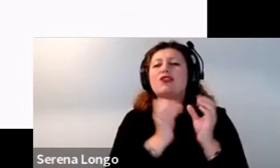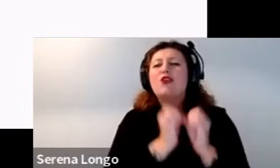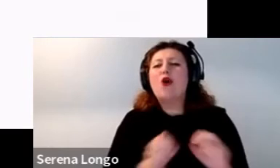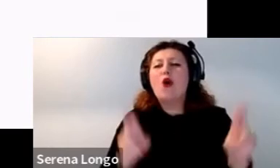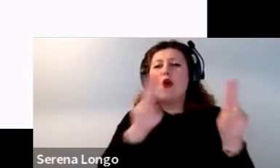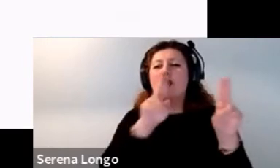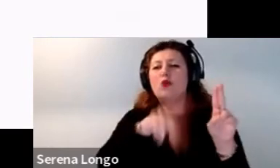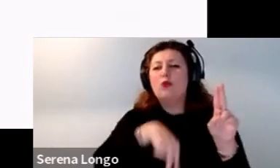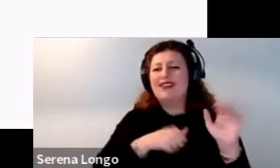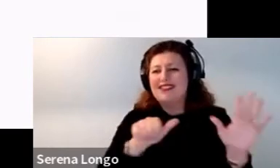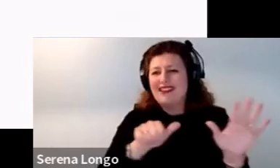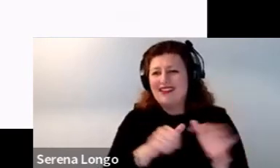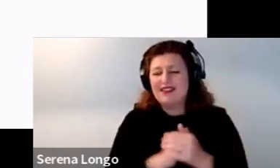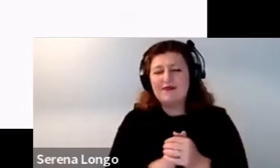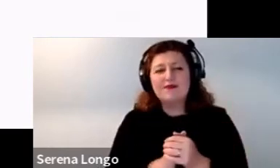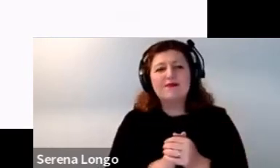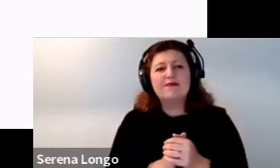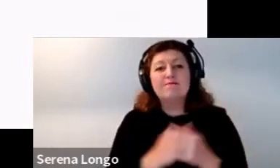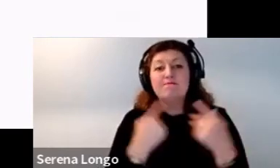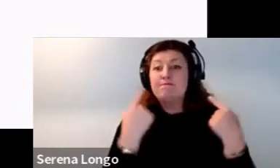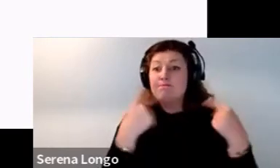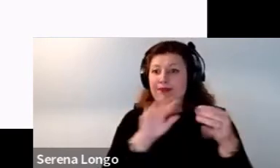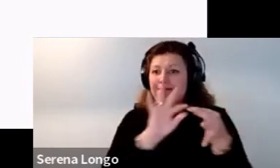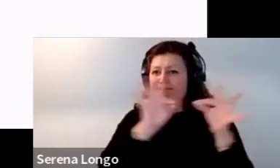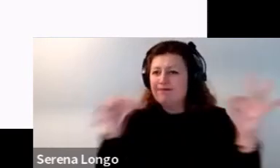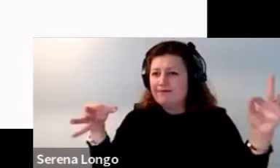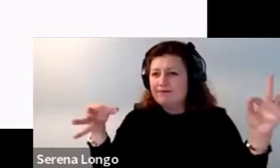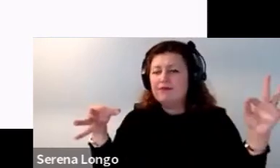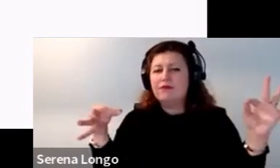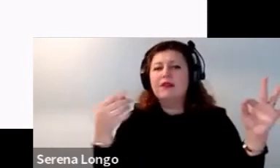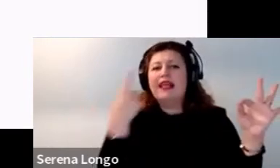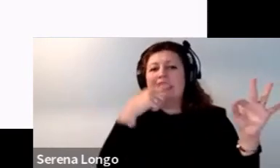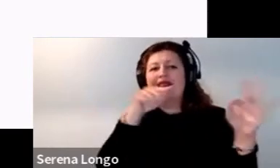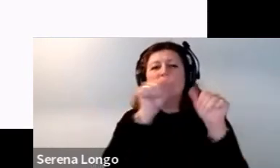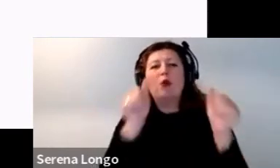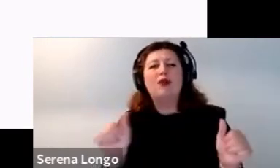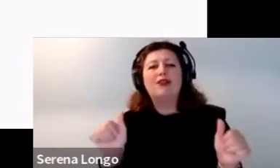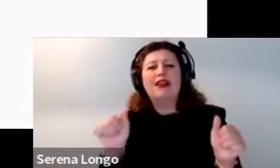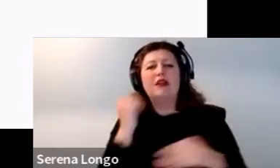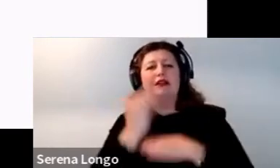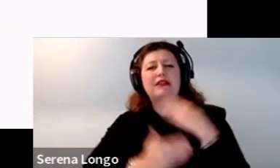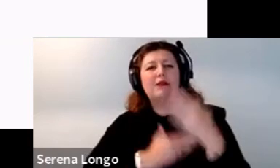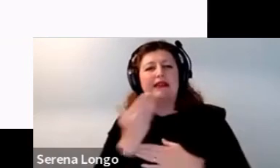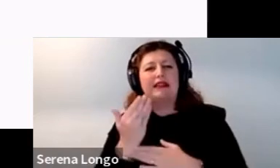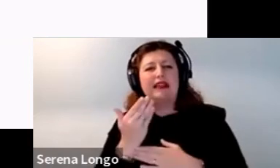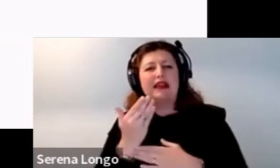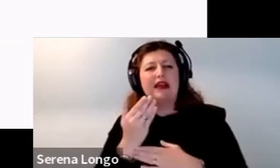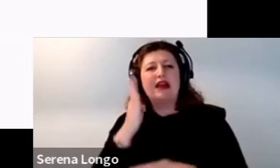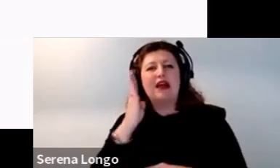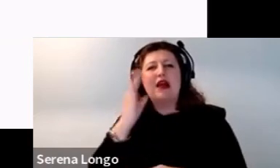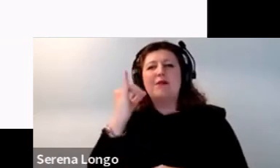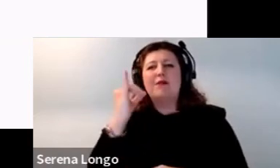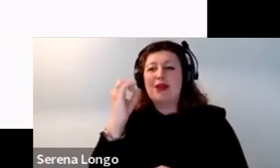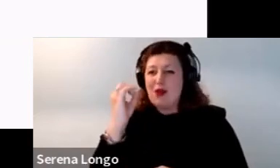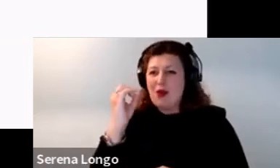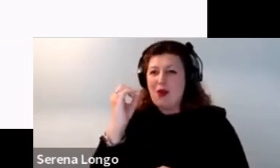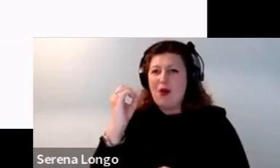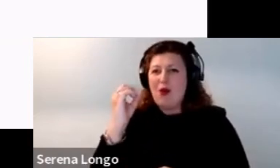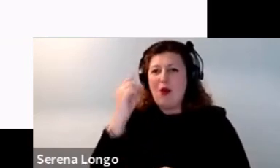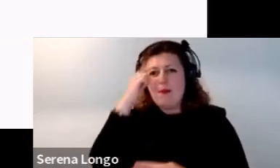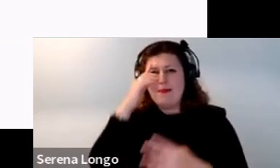2006. La definizione soprattutto di un modello di disabilità biopsicosociale